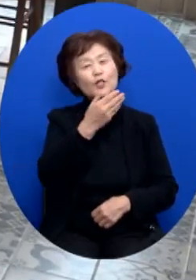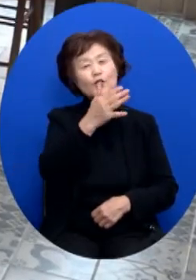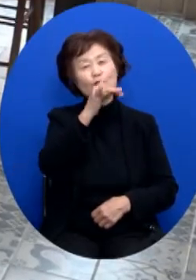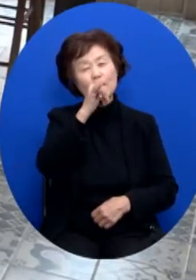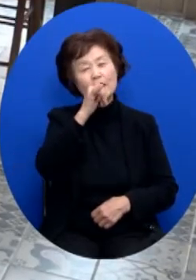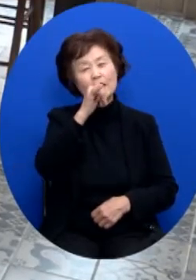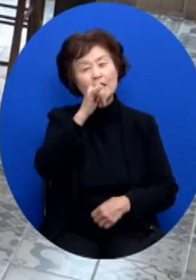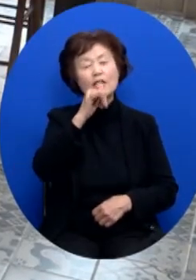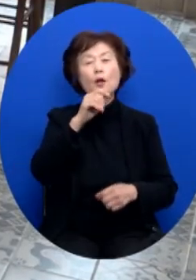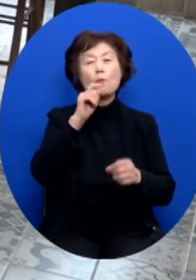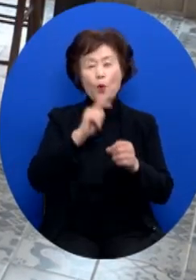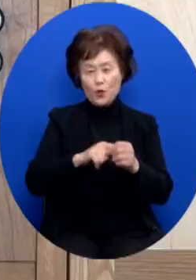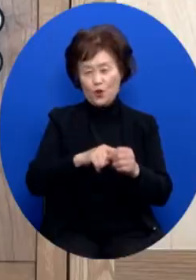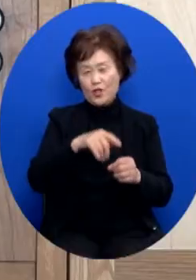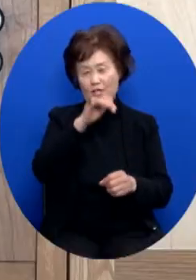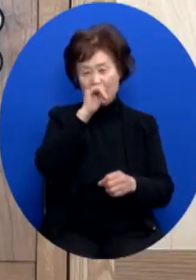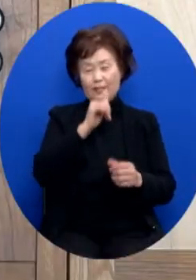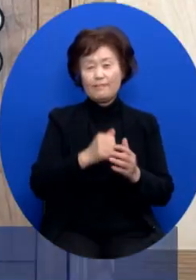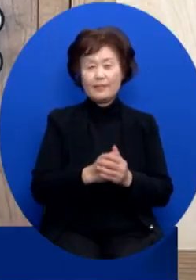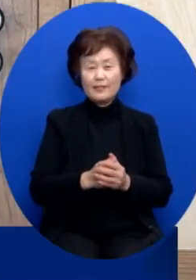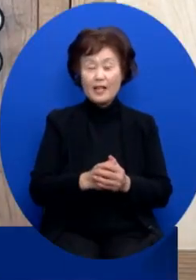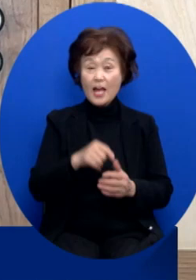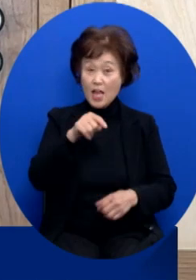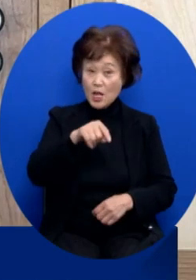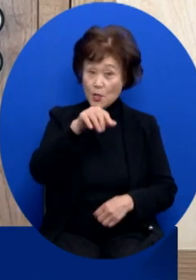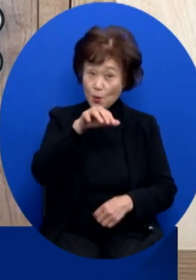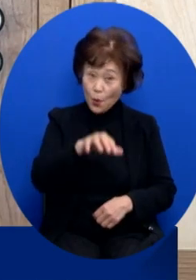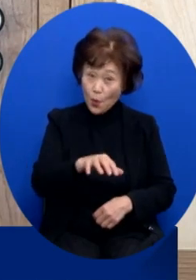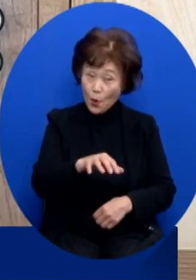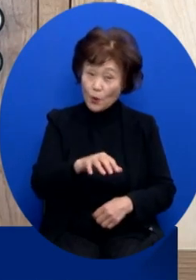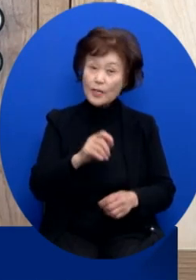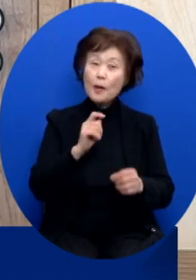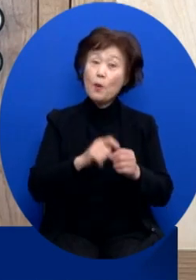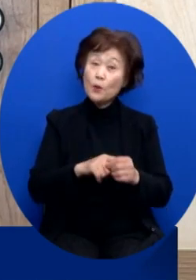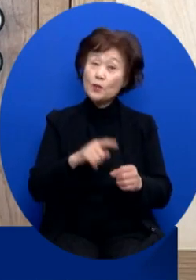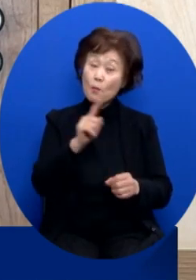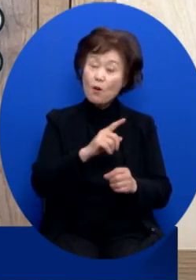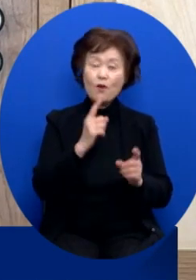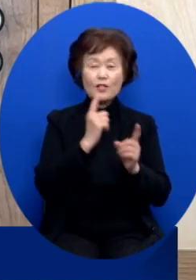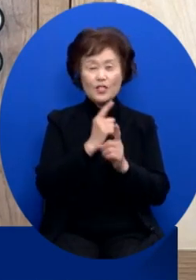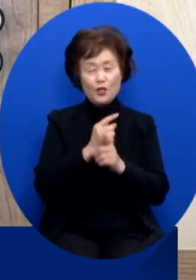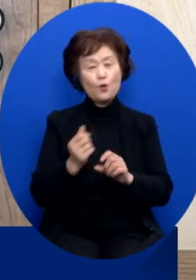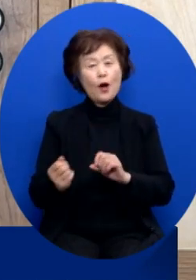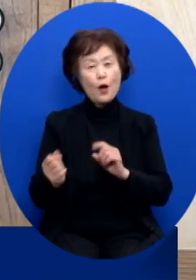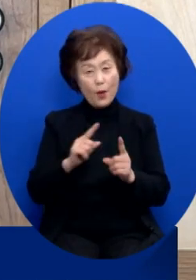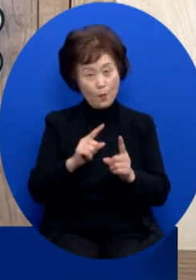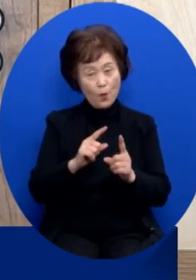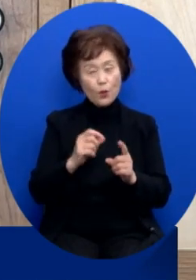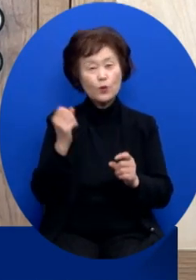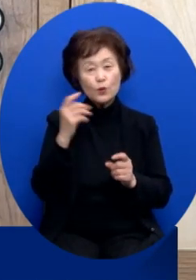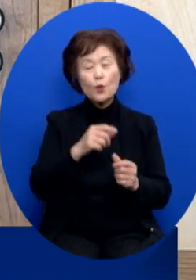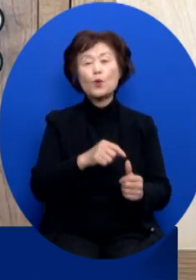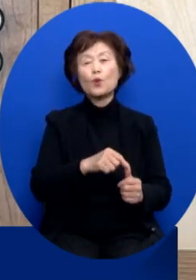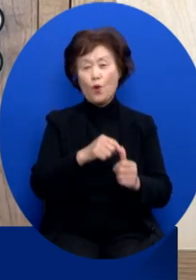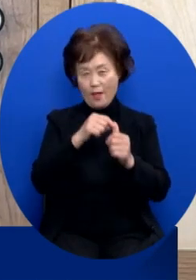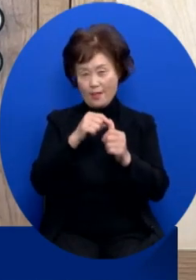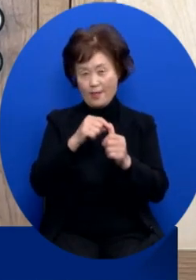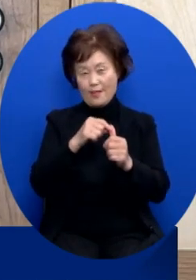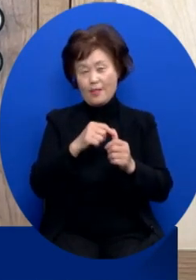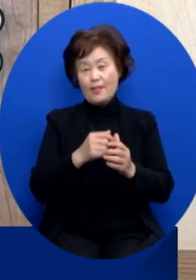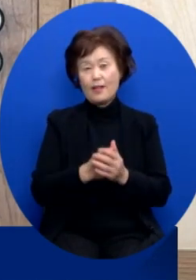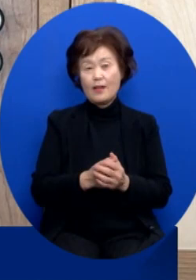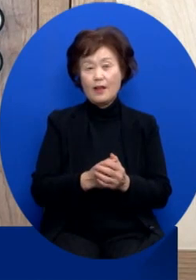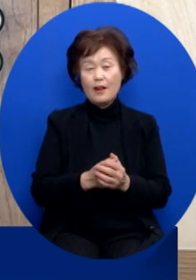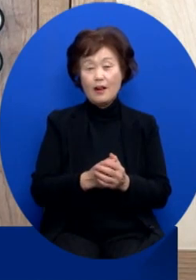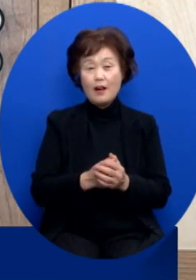궁극적 목적입니다이 곳의 목적이 치유와 회복과 구원이요 그러니까